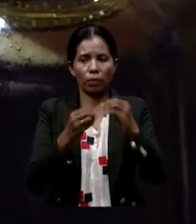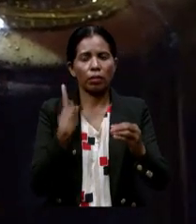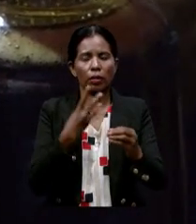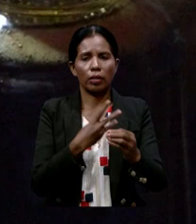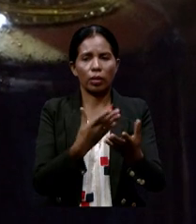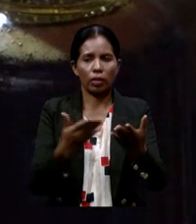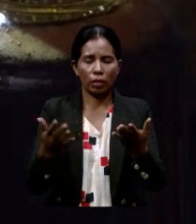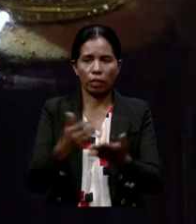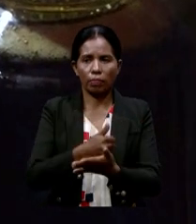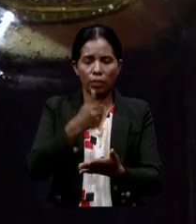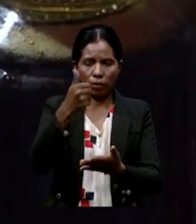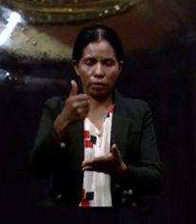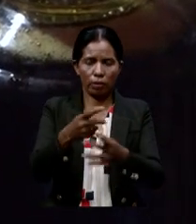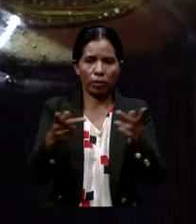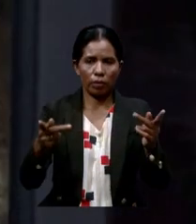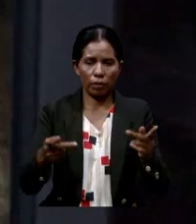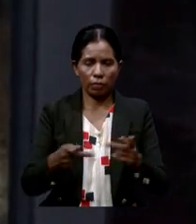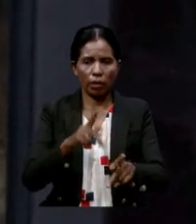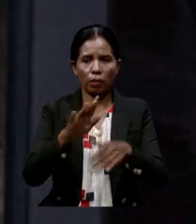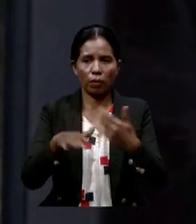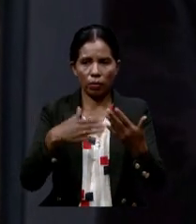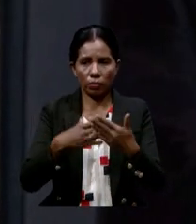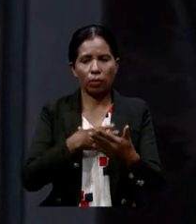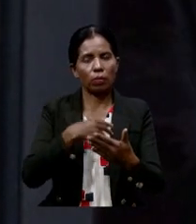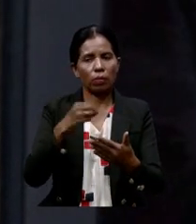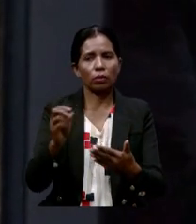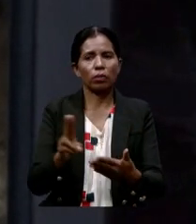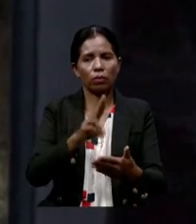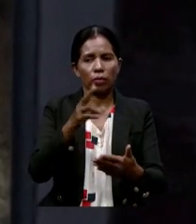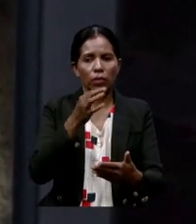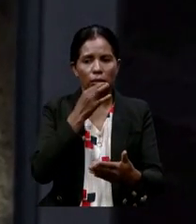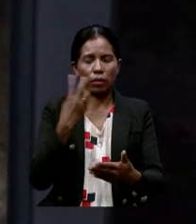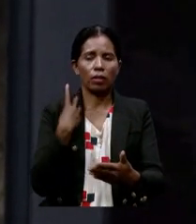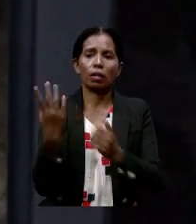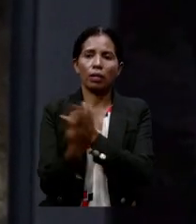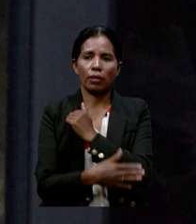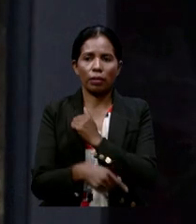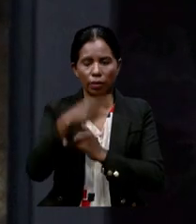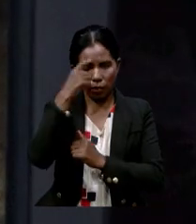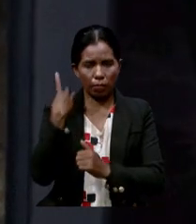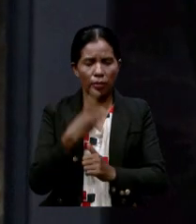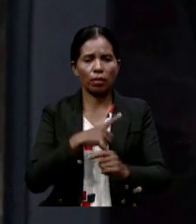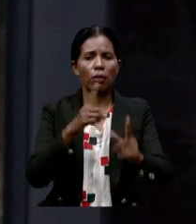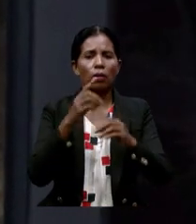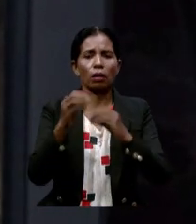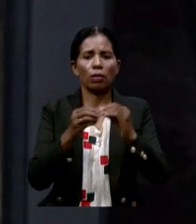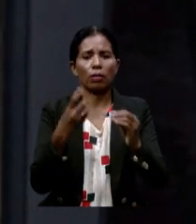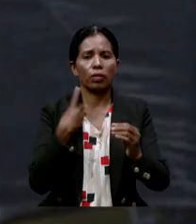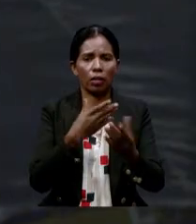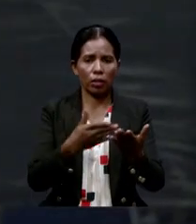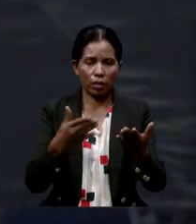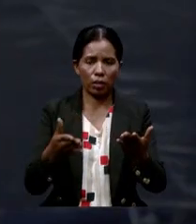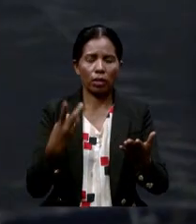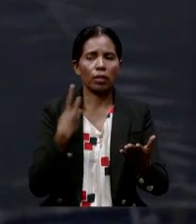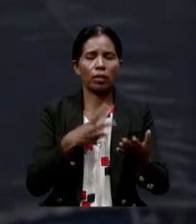produtu menang dunia fatin. Pa konsumidor sira, o utilizador sira, iha itu ini nasam. Tambah itu tengkulia katak, ho itu ini produtu lebih maka